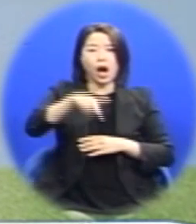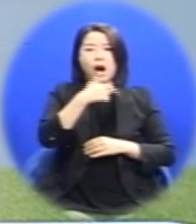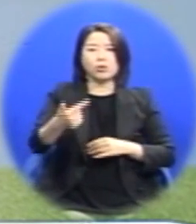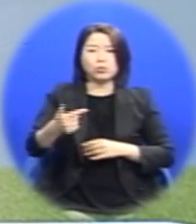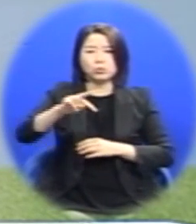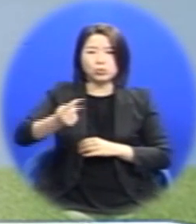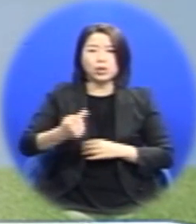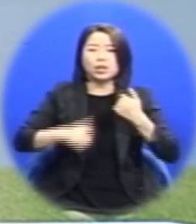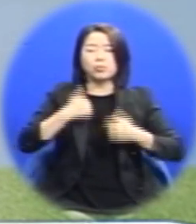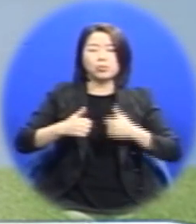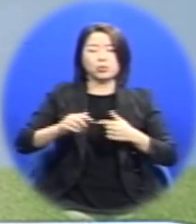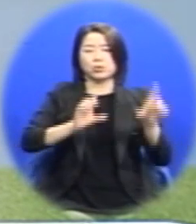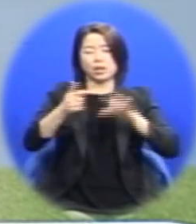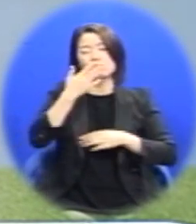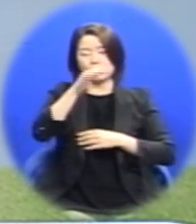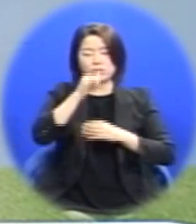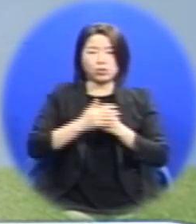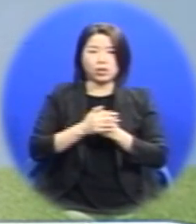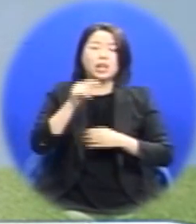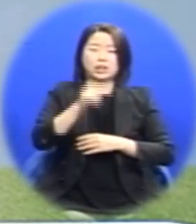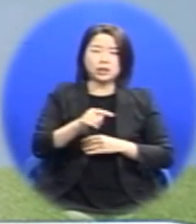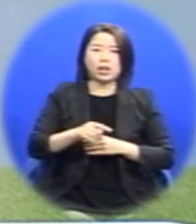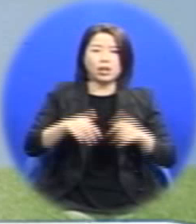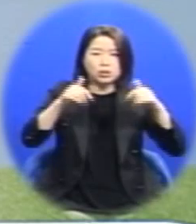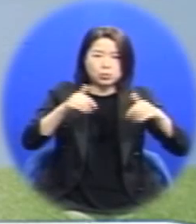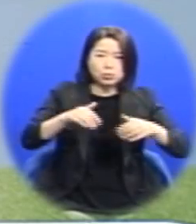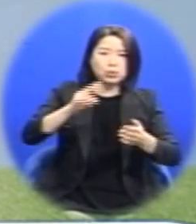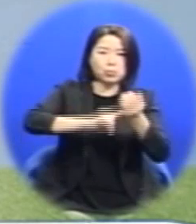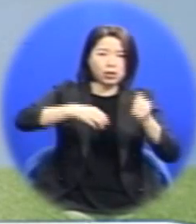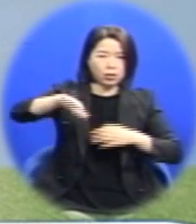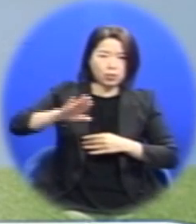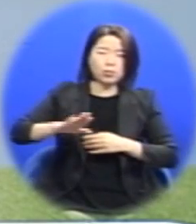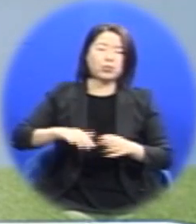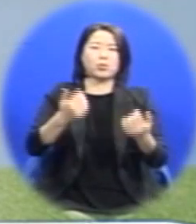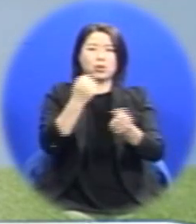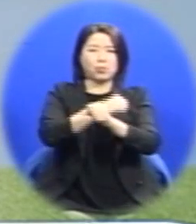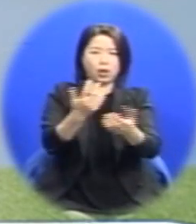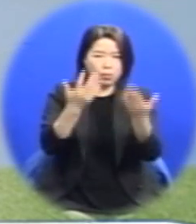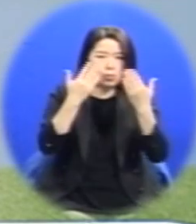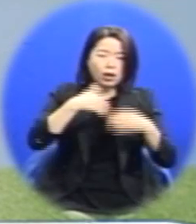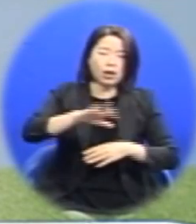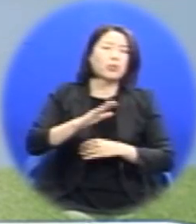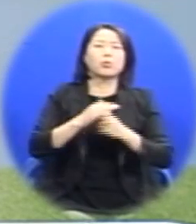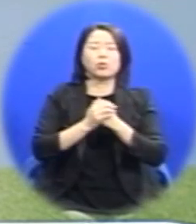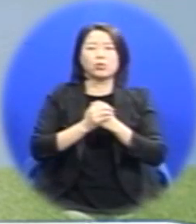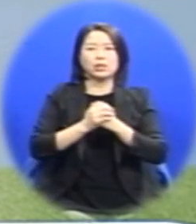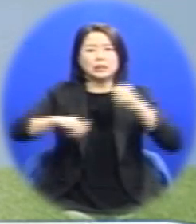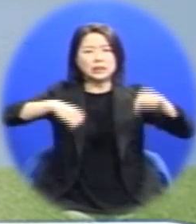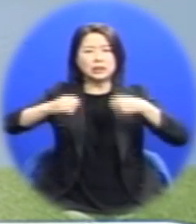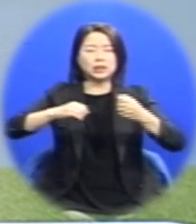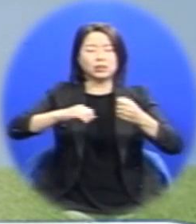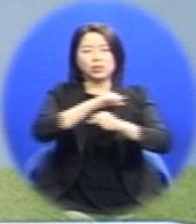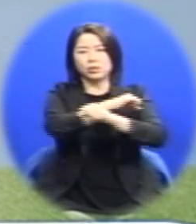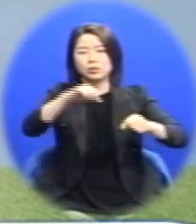기쁨으로 지낼 수가 있었어요. 그가 종으로 팔려갔고, 그가 감옥에 끌려갔고, 그가 그냥 짐승처럼